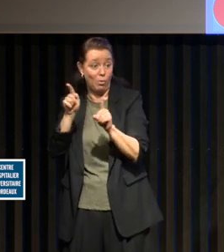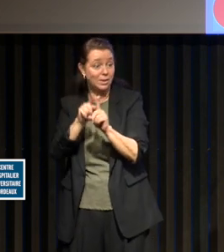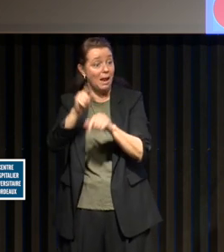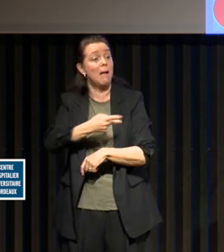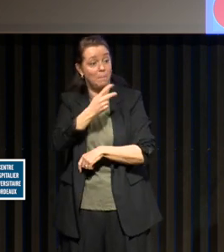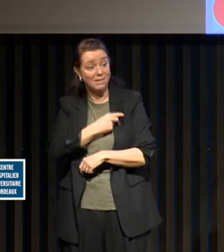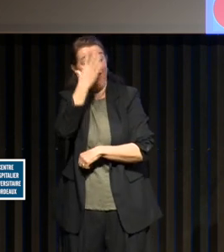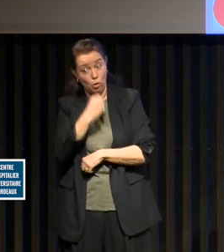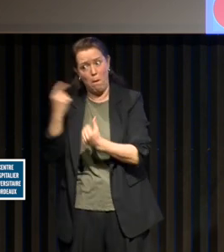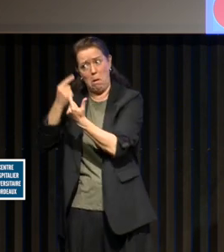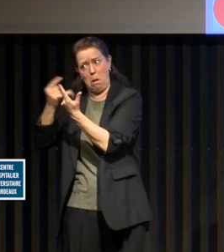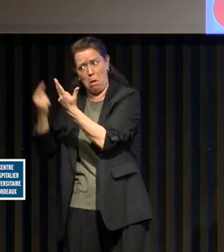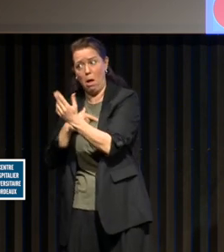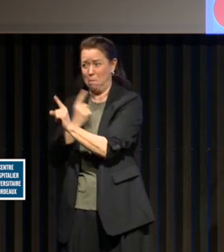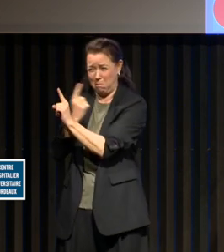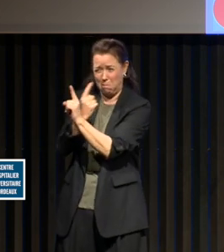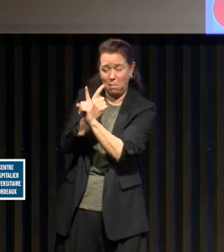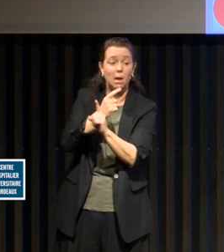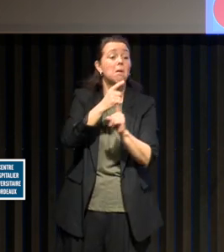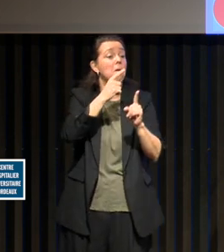'est un peu plus compliqué à mettre en place, mais ça peut être très utile.